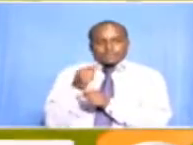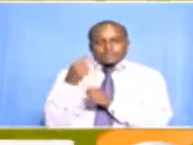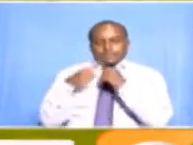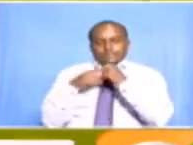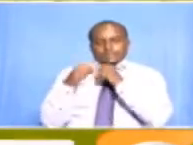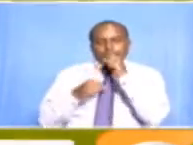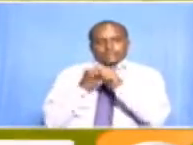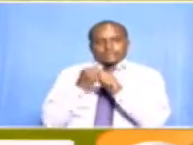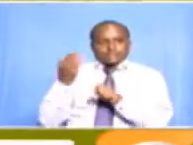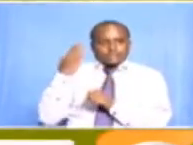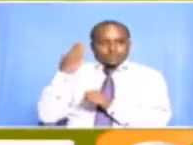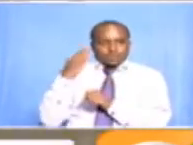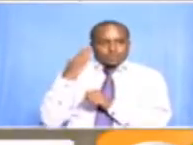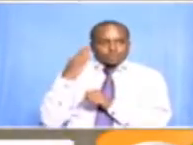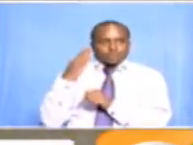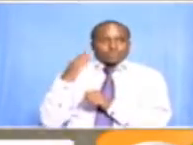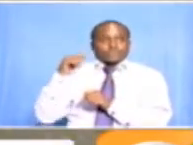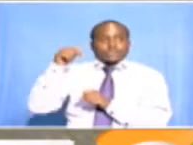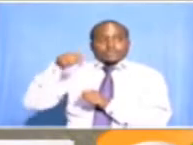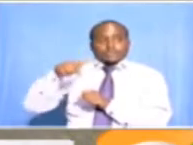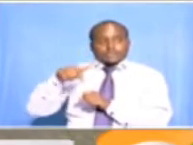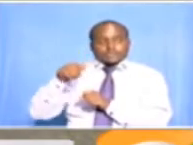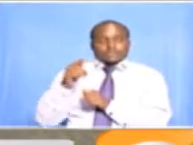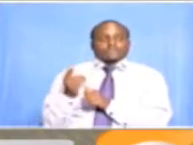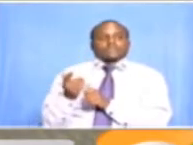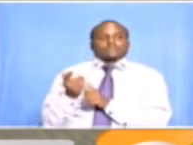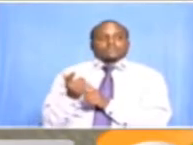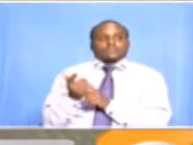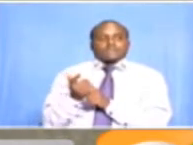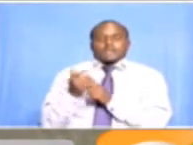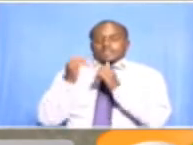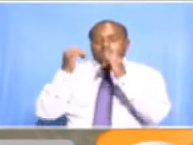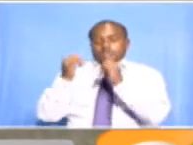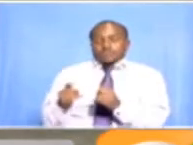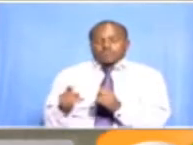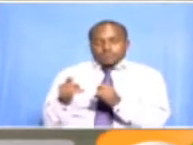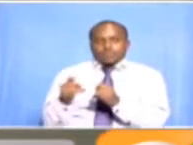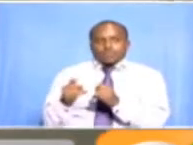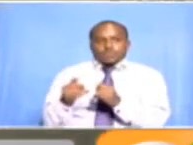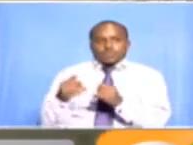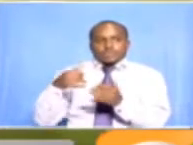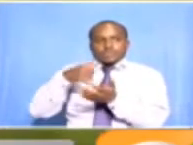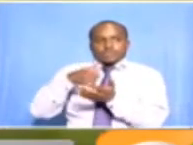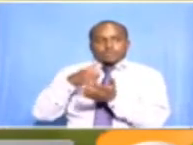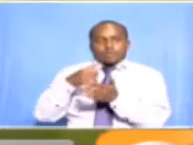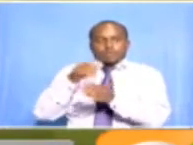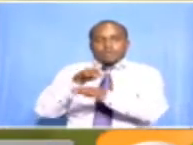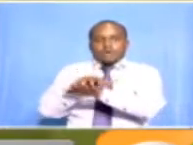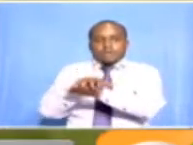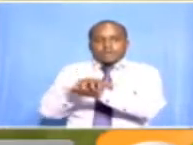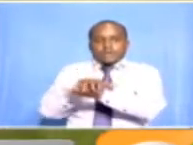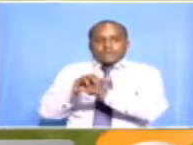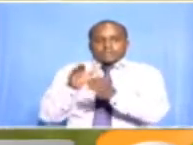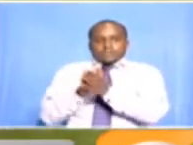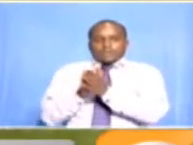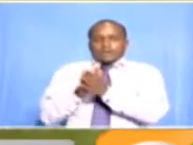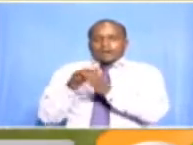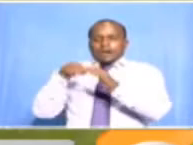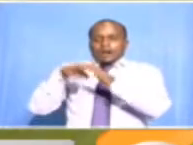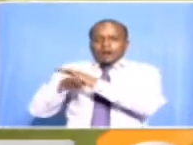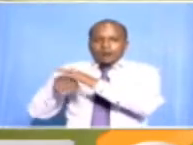iliyopita. Mfumo huu wa aquaponics ni kilimo cha kisasa kinachohusisha ukuzaji wa samaki na mimea kwenye shamba